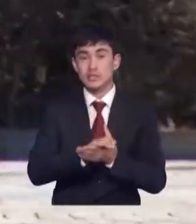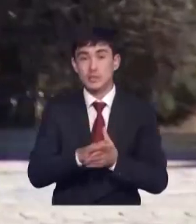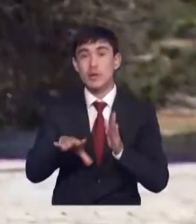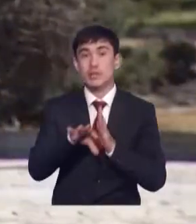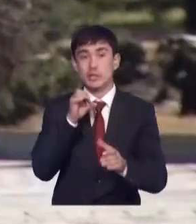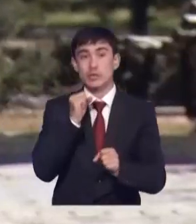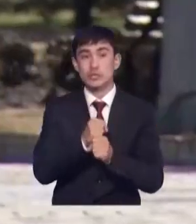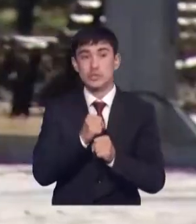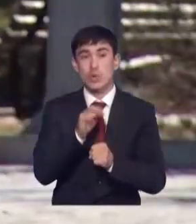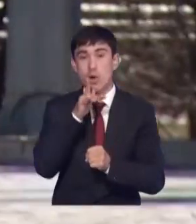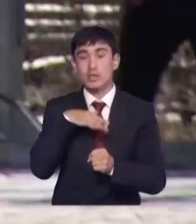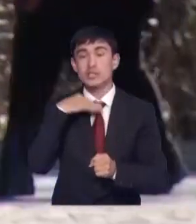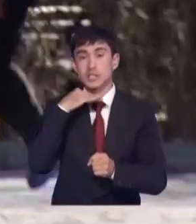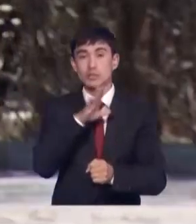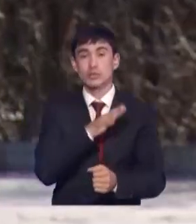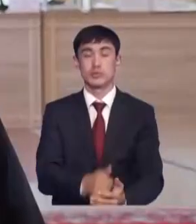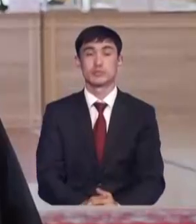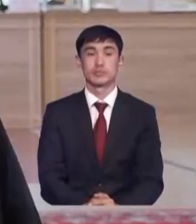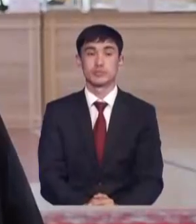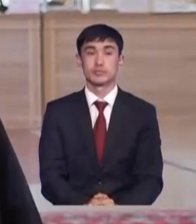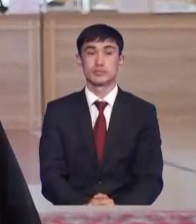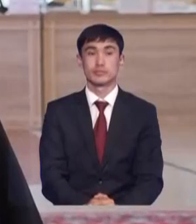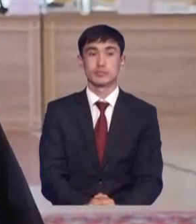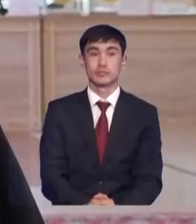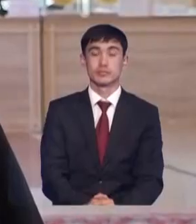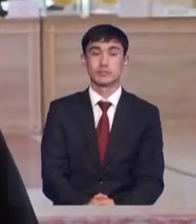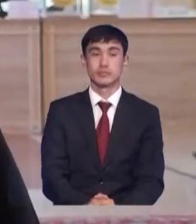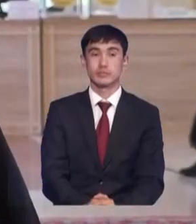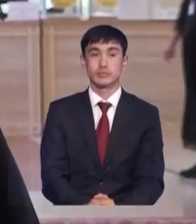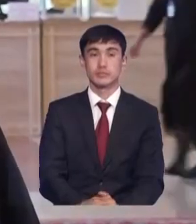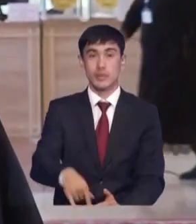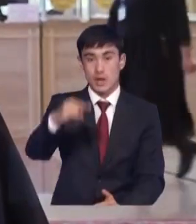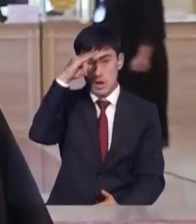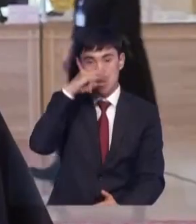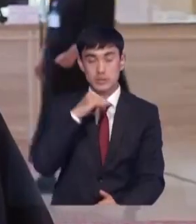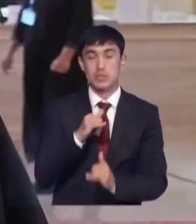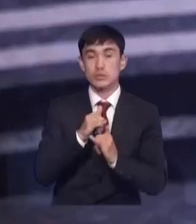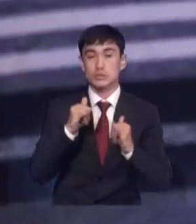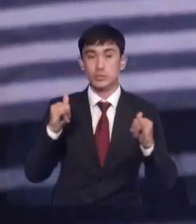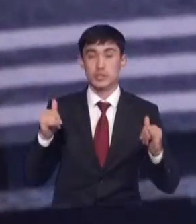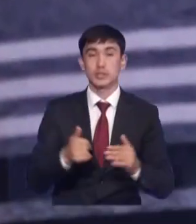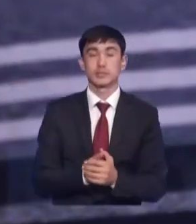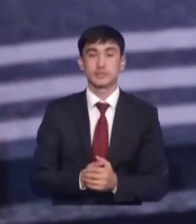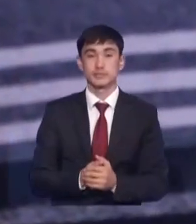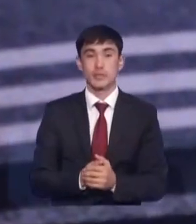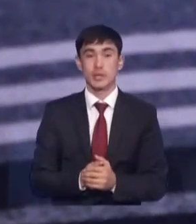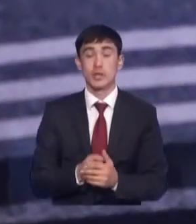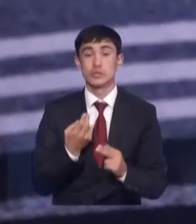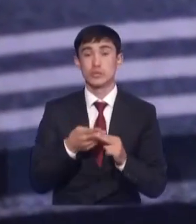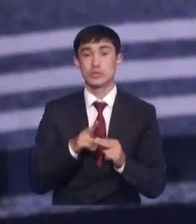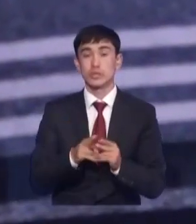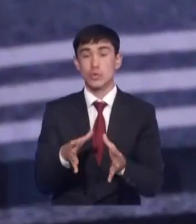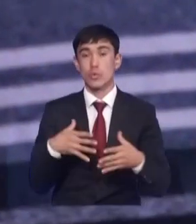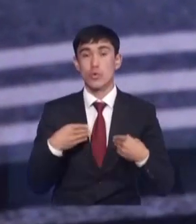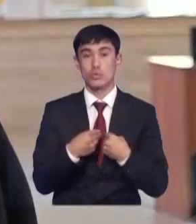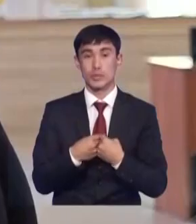таңдау жасарлық уақыт жеткілікті болды. Қазақстан өсіп келеатыр, дамып келеатыр. Сол үшін